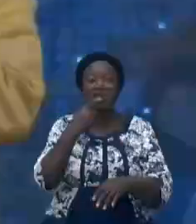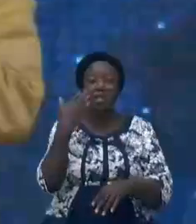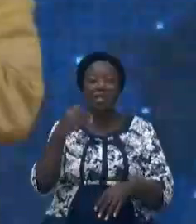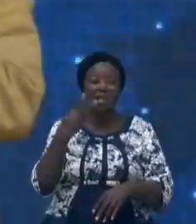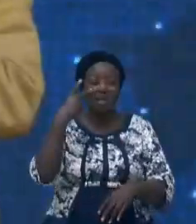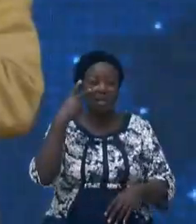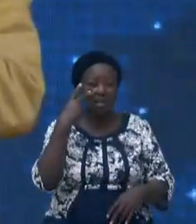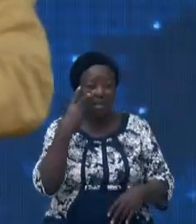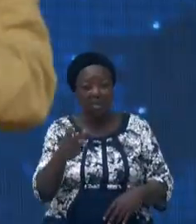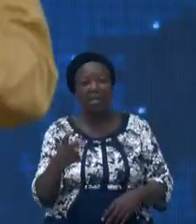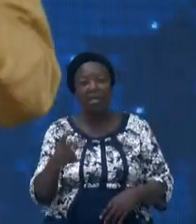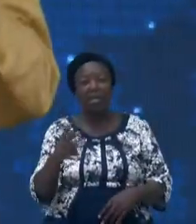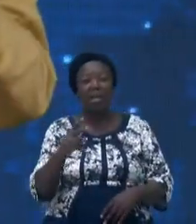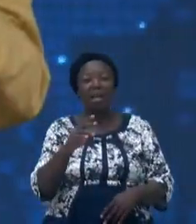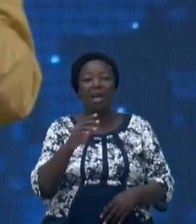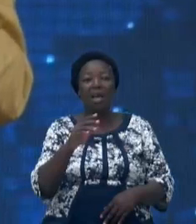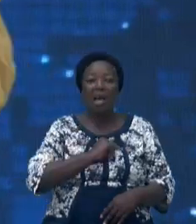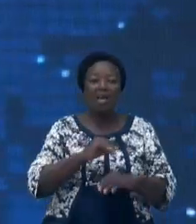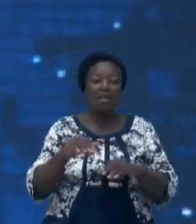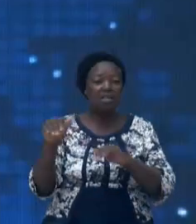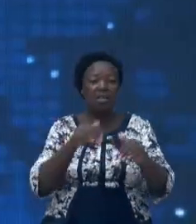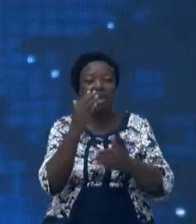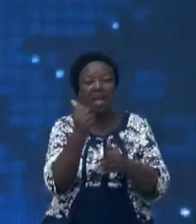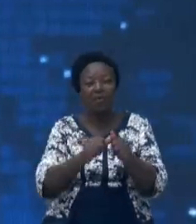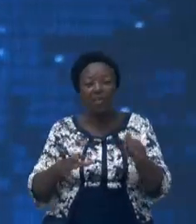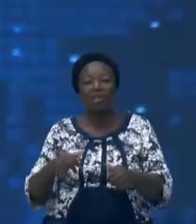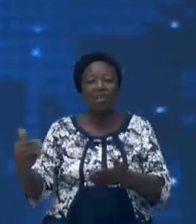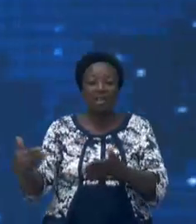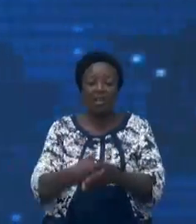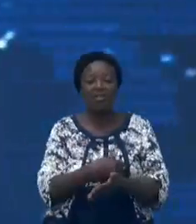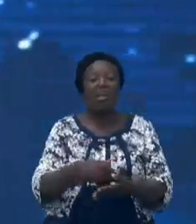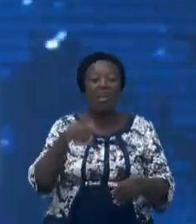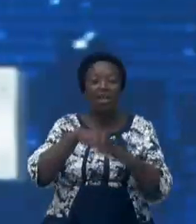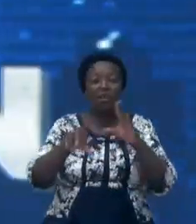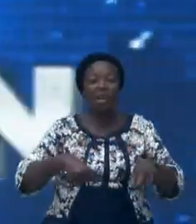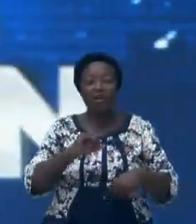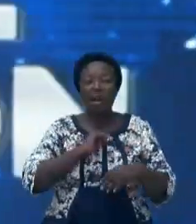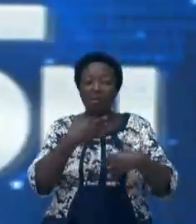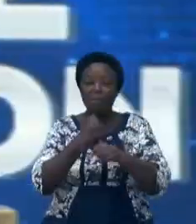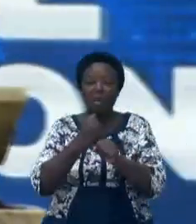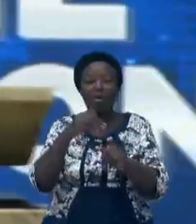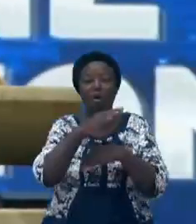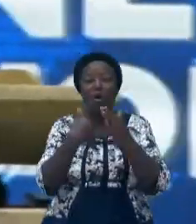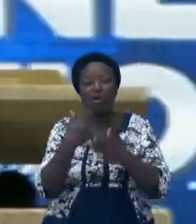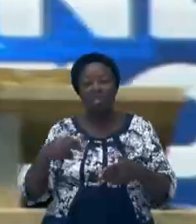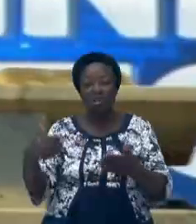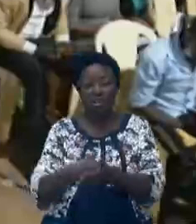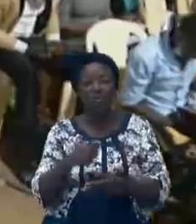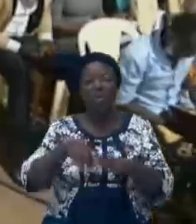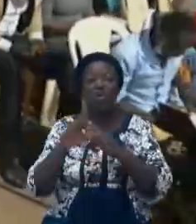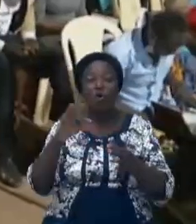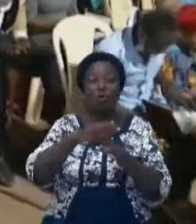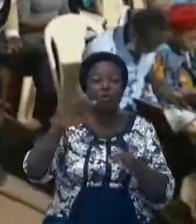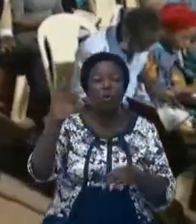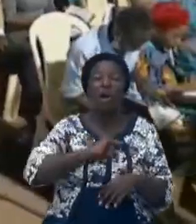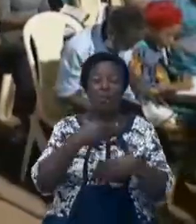trône audi voici je fais toujours de nouvelles dates avis je fais toujours nouvelles